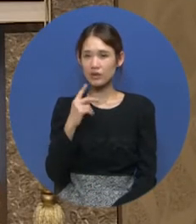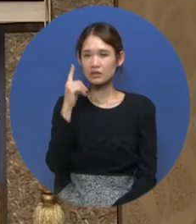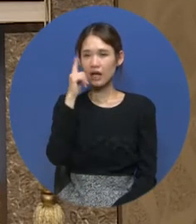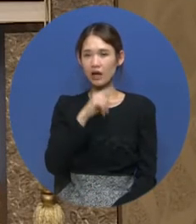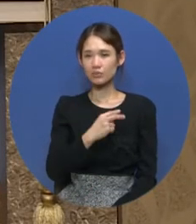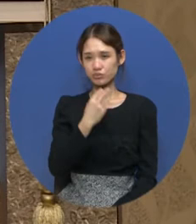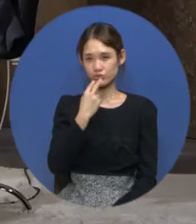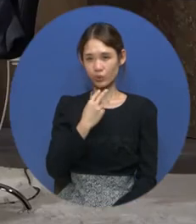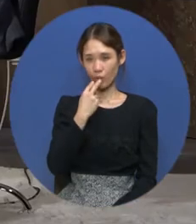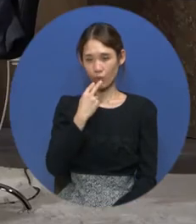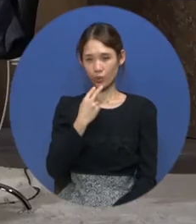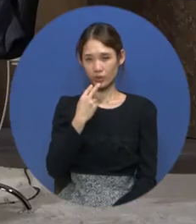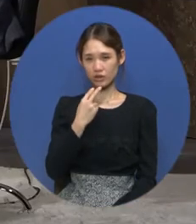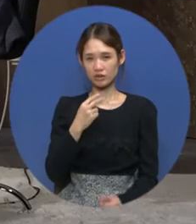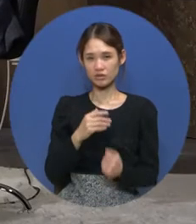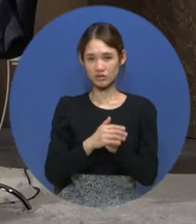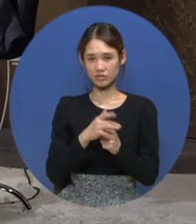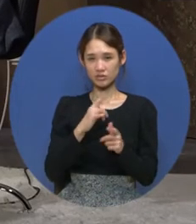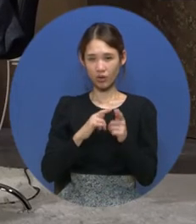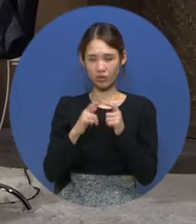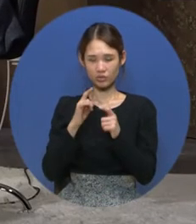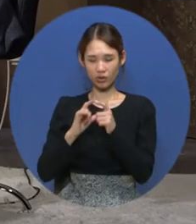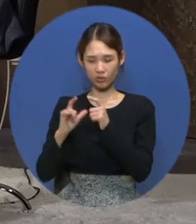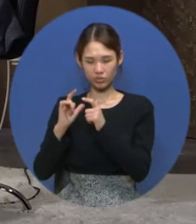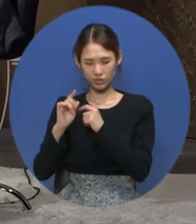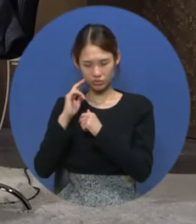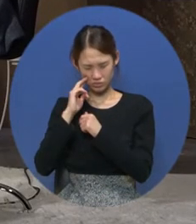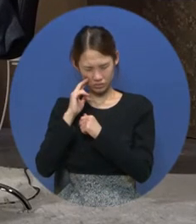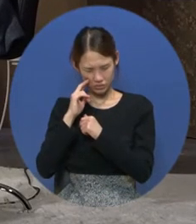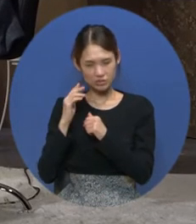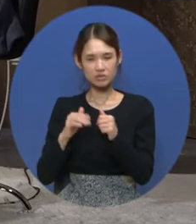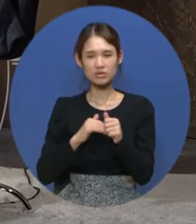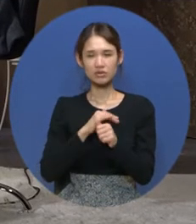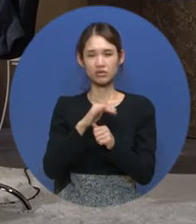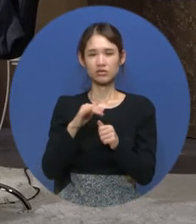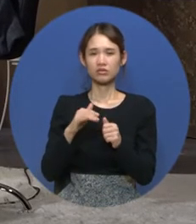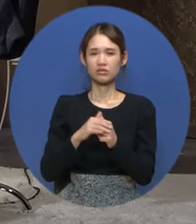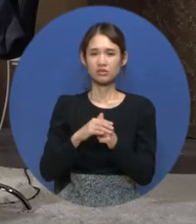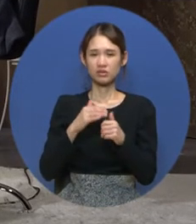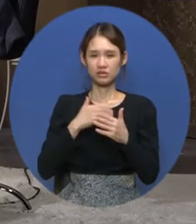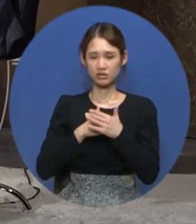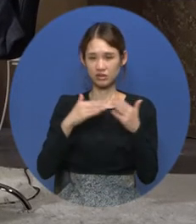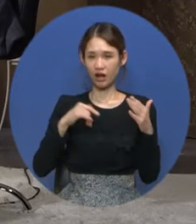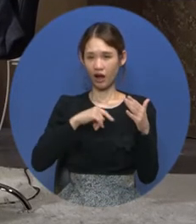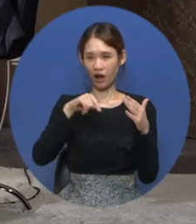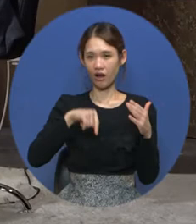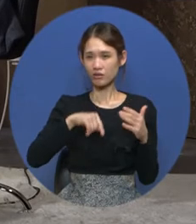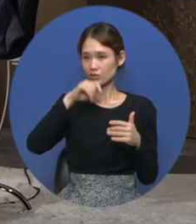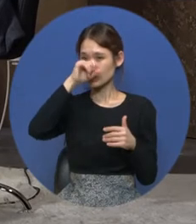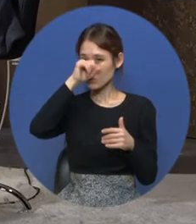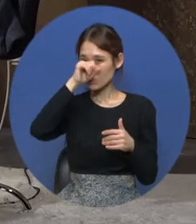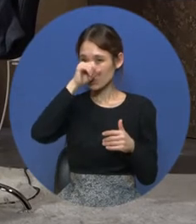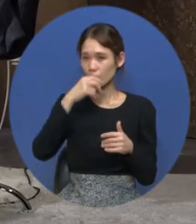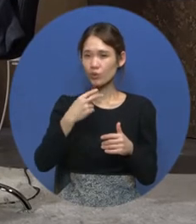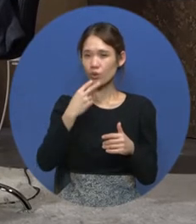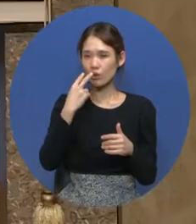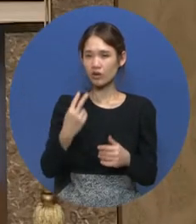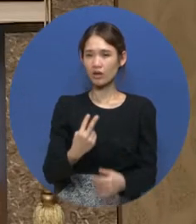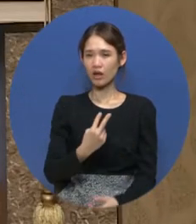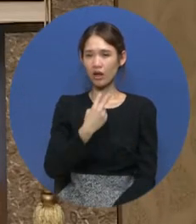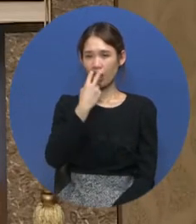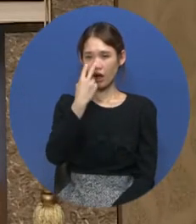아까 말씀드렸듯이 점점 심해 제가 이전호 점수가 있었잖아요 그거 실내에서도 좋은 공기를 마시고